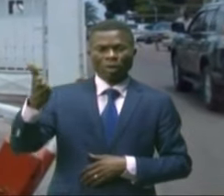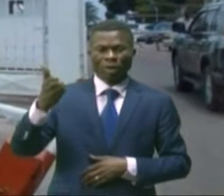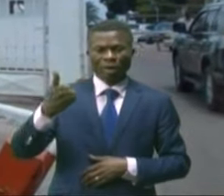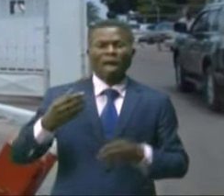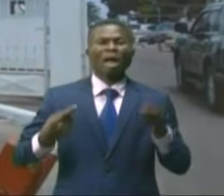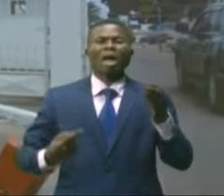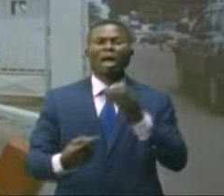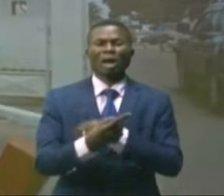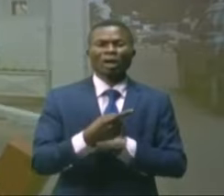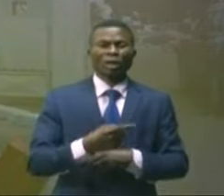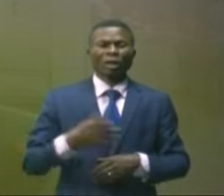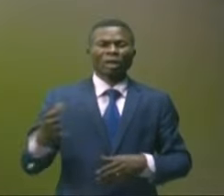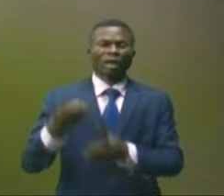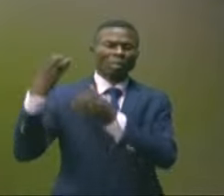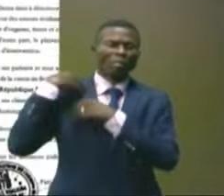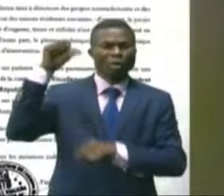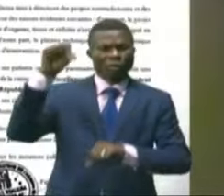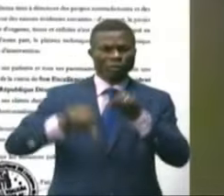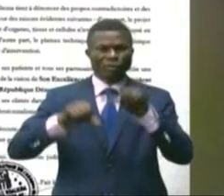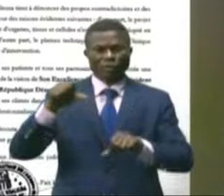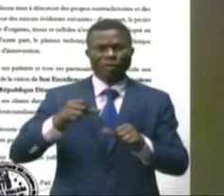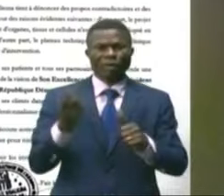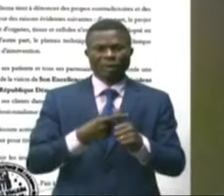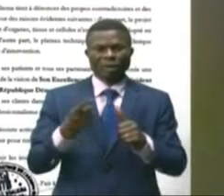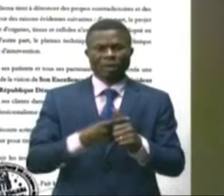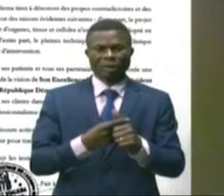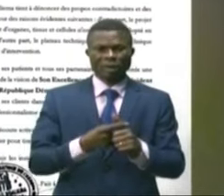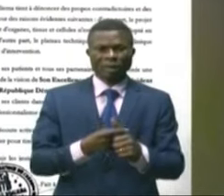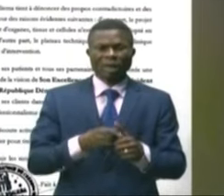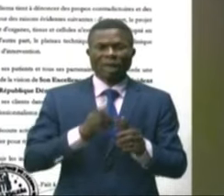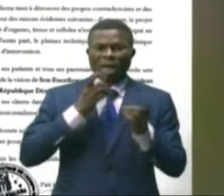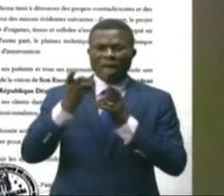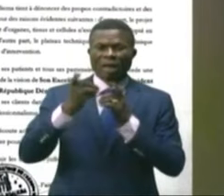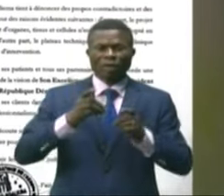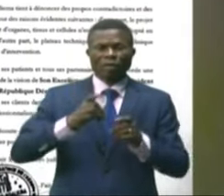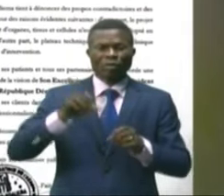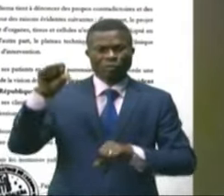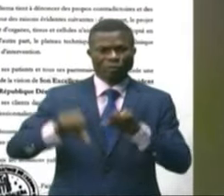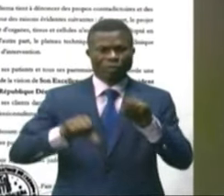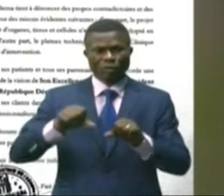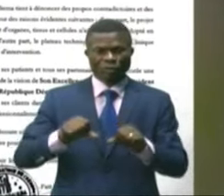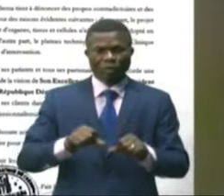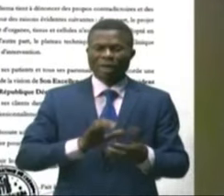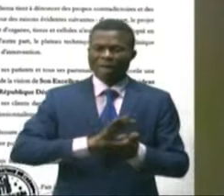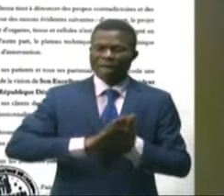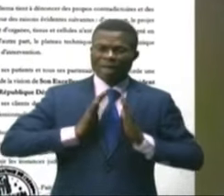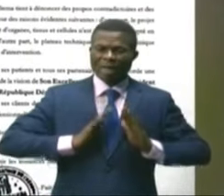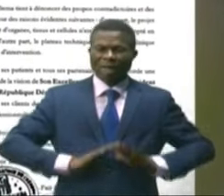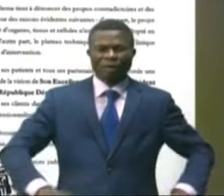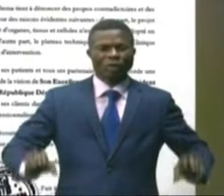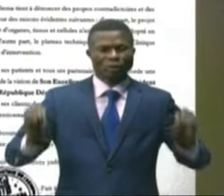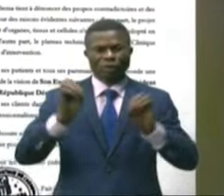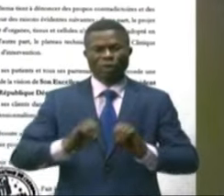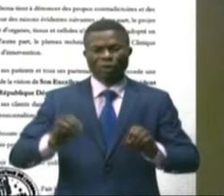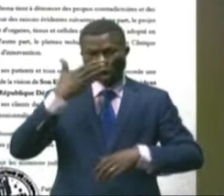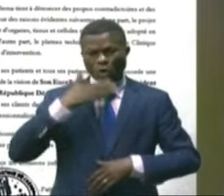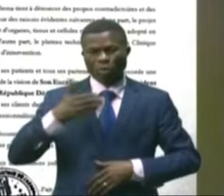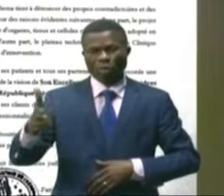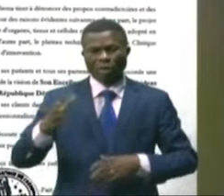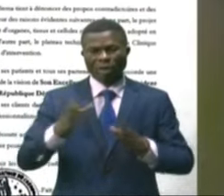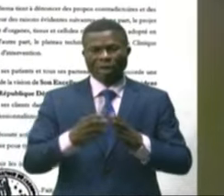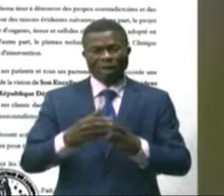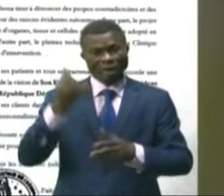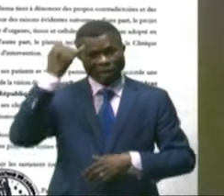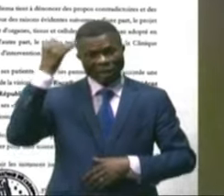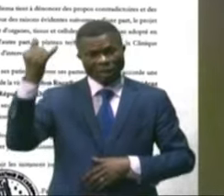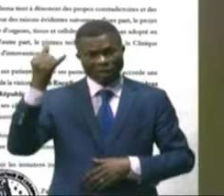dénonce la mauvaise prise en charge due notamment à un faux diagnostic et le manque d'hygiène hospitalière avec tentative